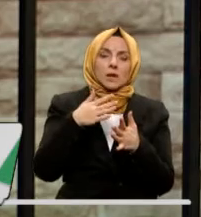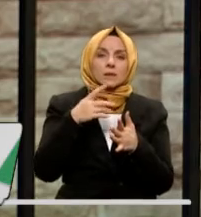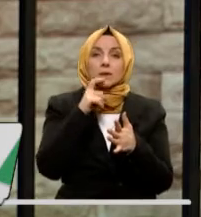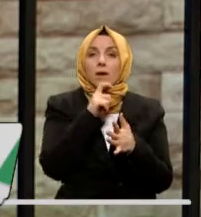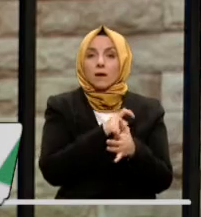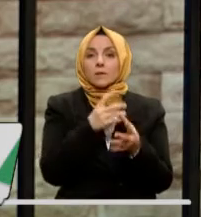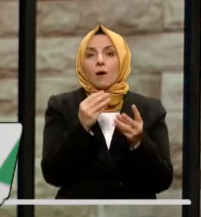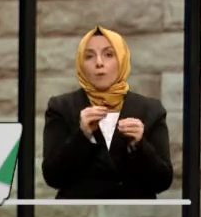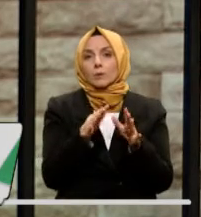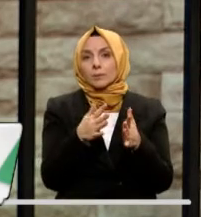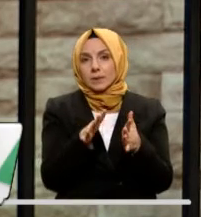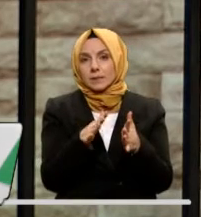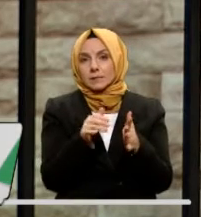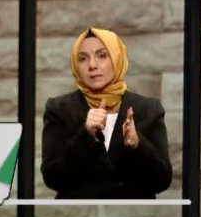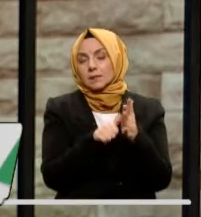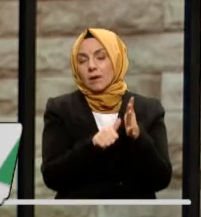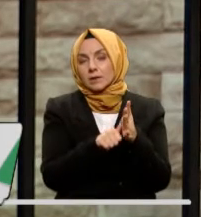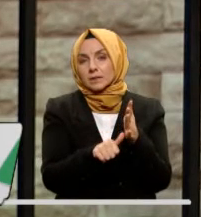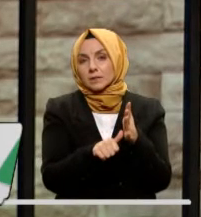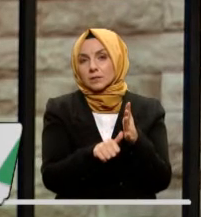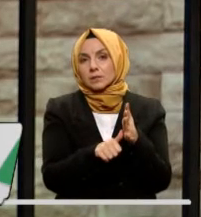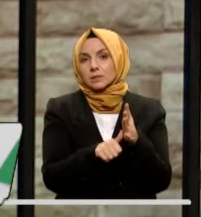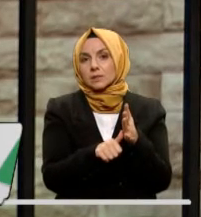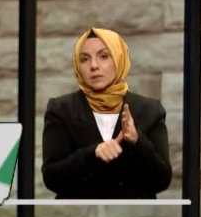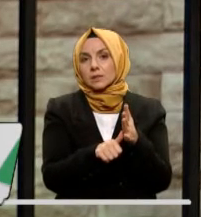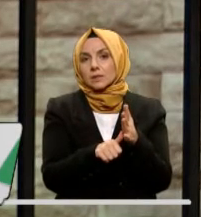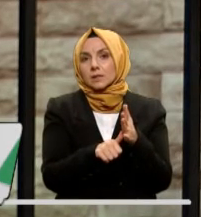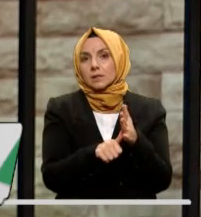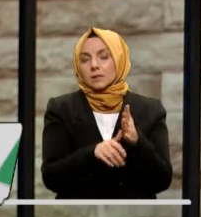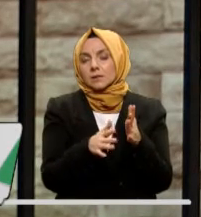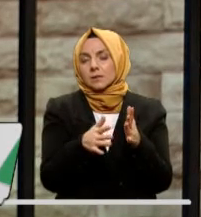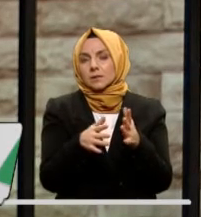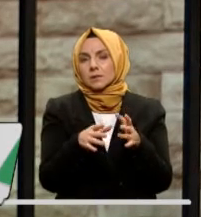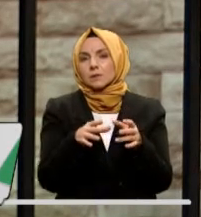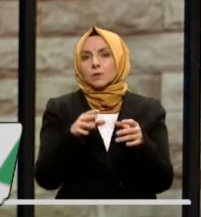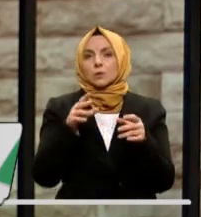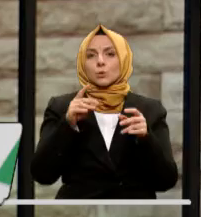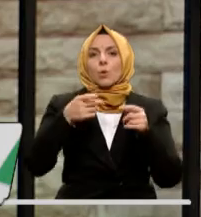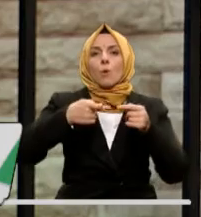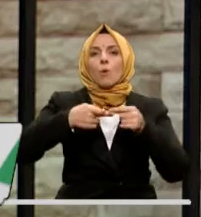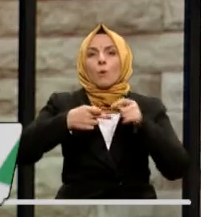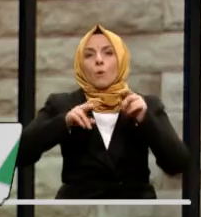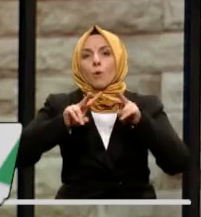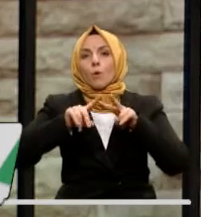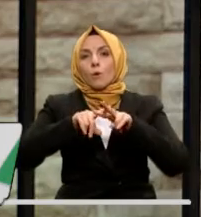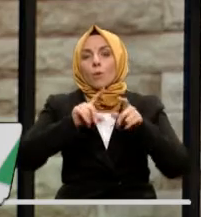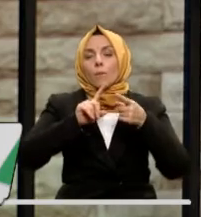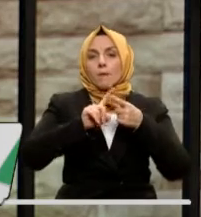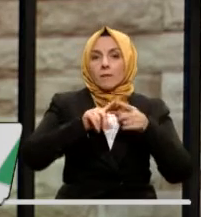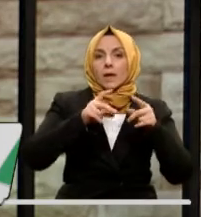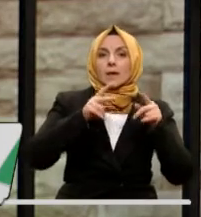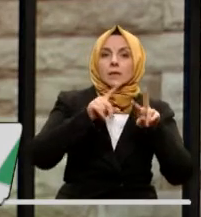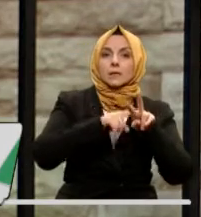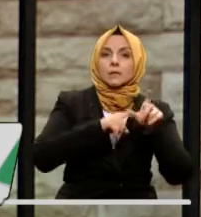işler tarihçi Heredot'un ifadesiyle romalılardan ve Yunanlılardan daha önce Mısırlıların yaptığı